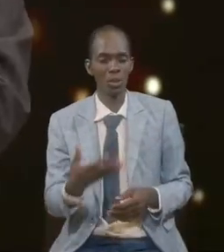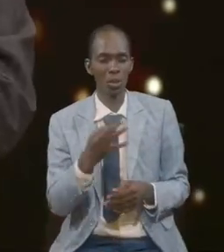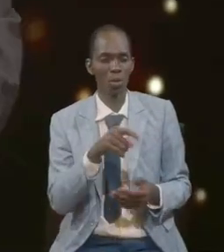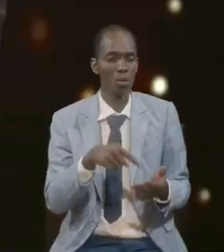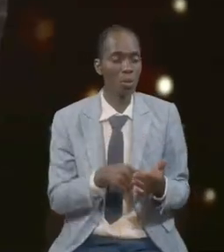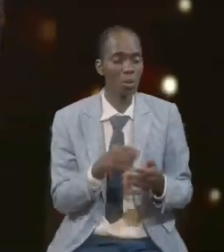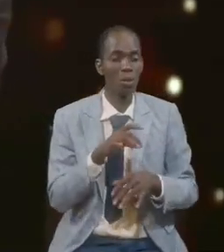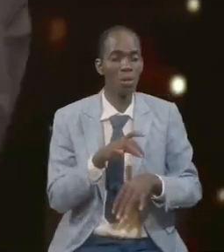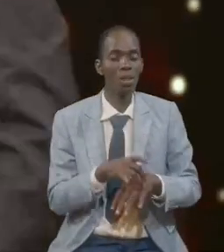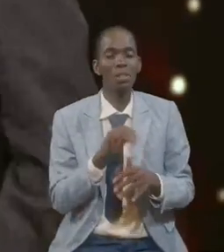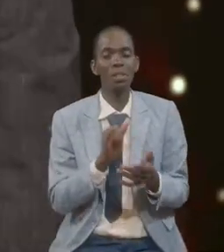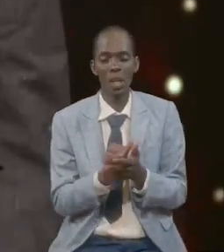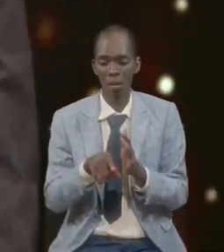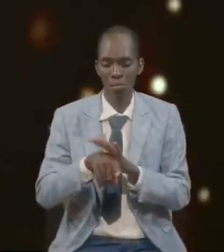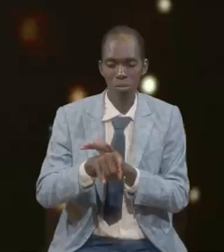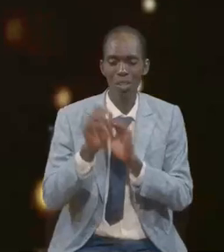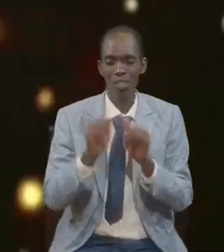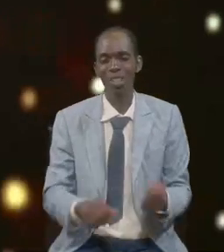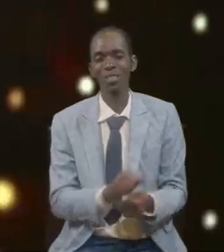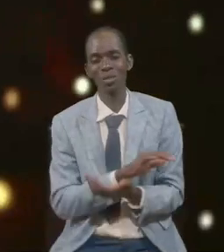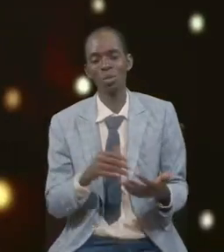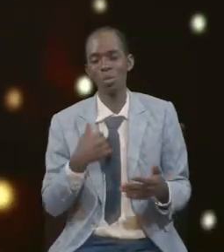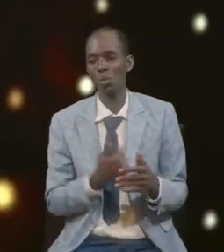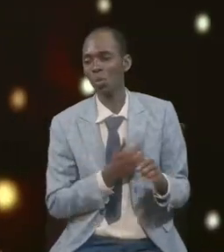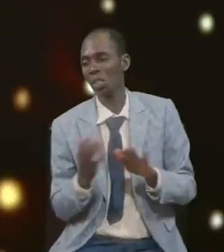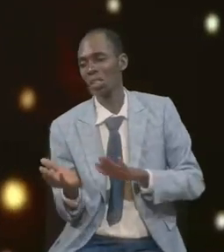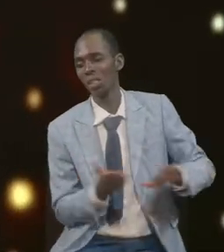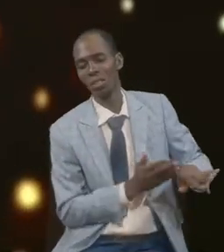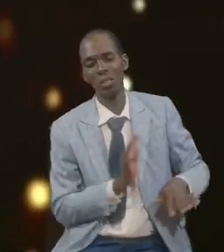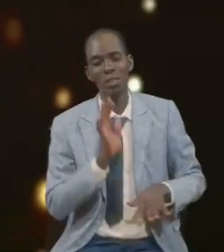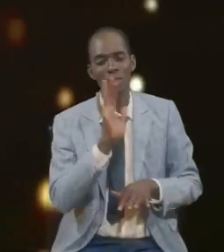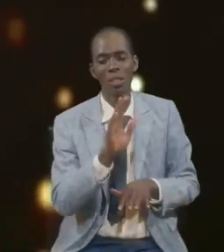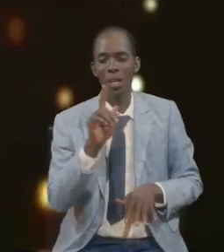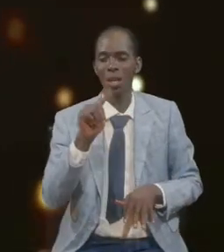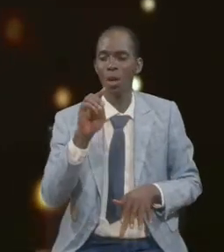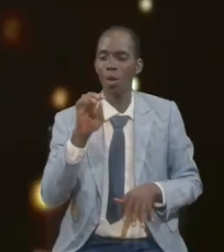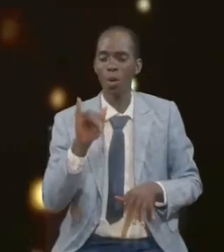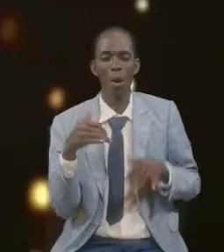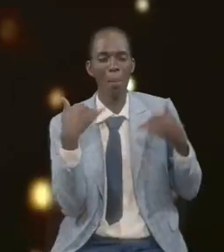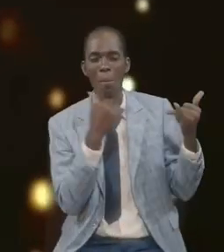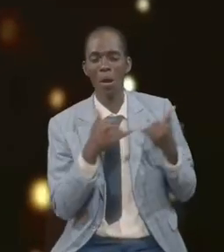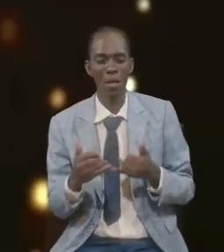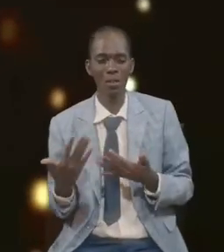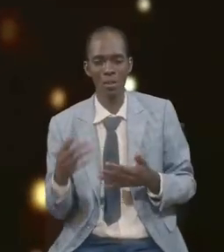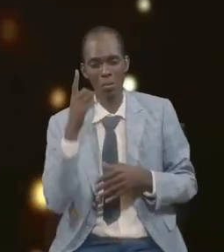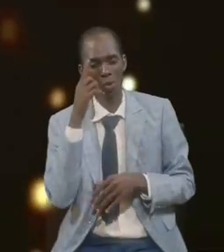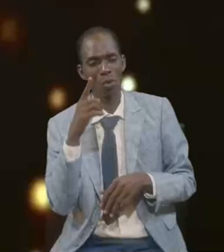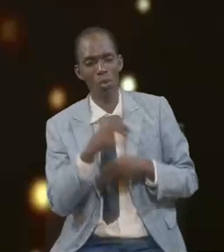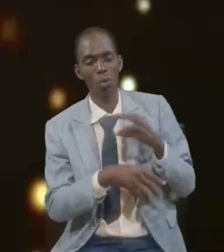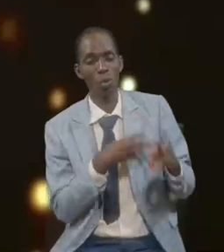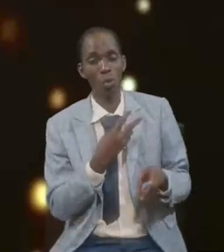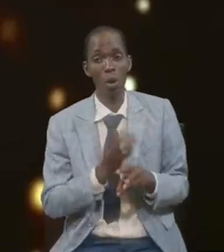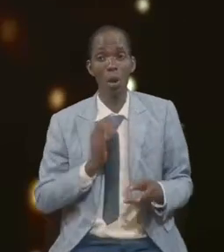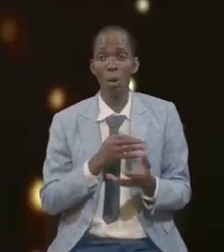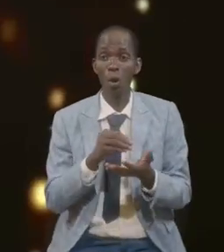est du monde, les choses de ce monde peuvent être détruites. Nous leur laissons le jouer. À nous, la